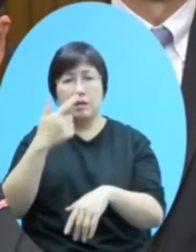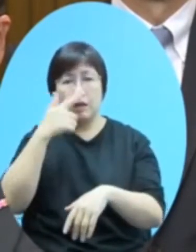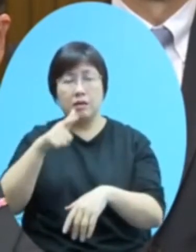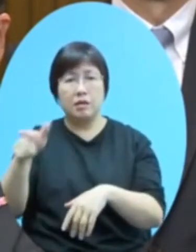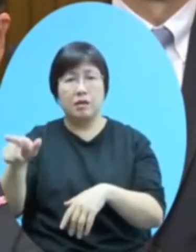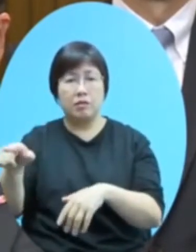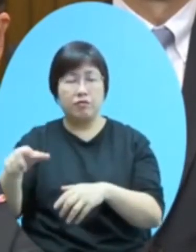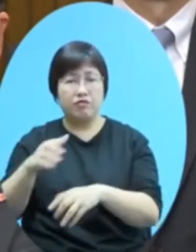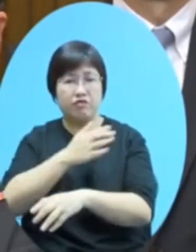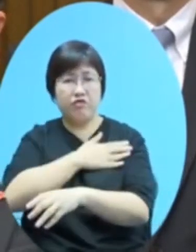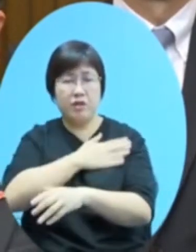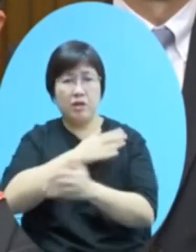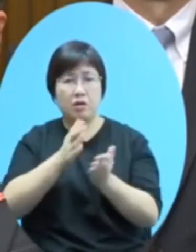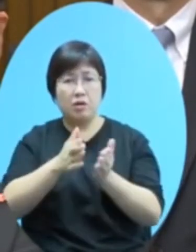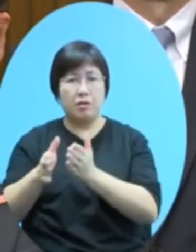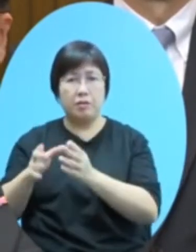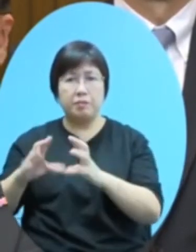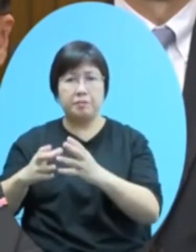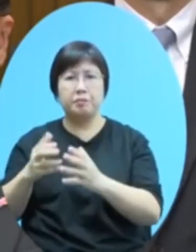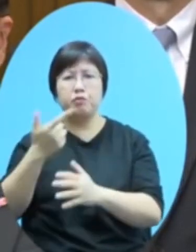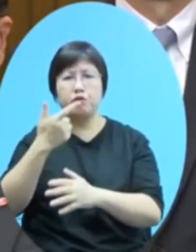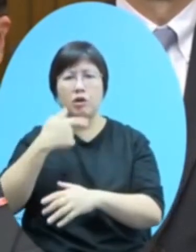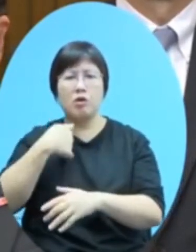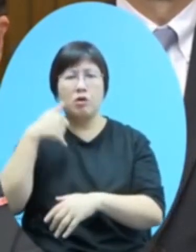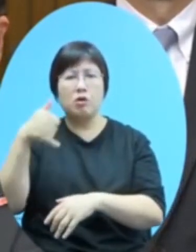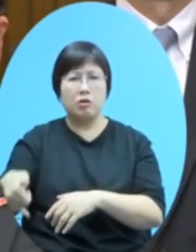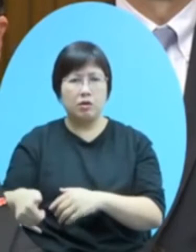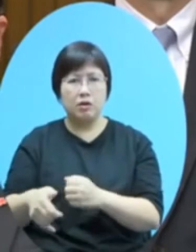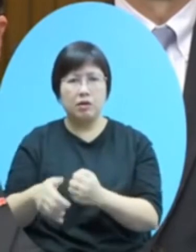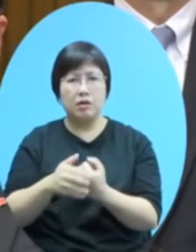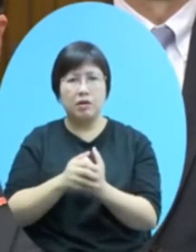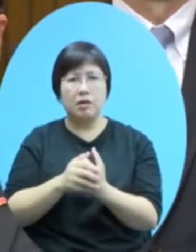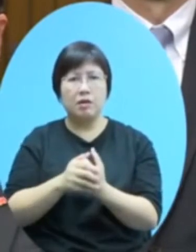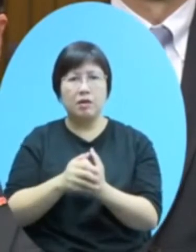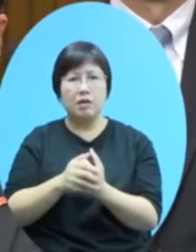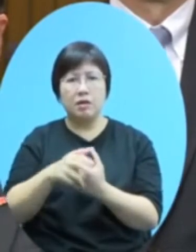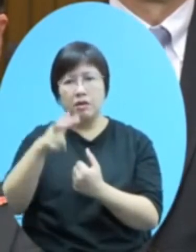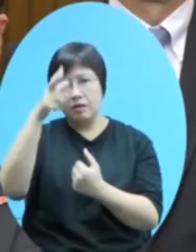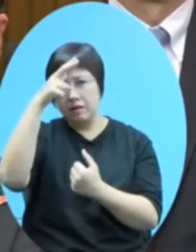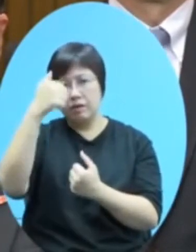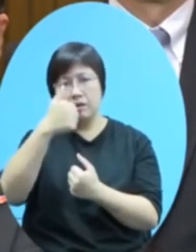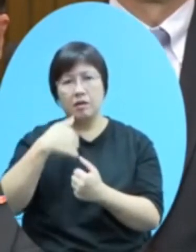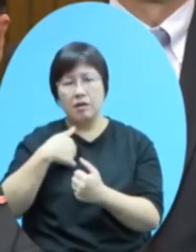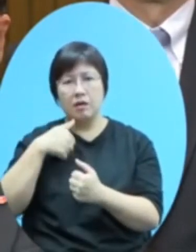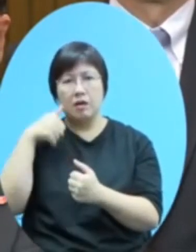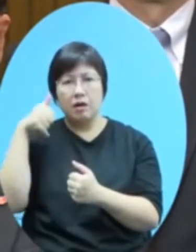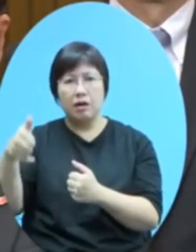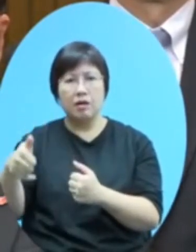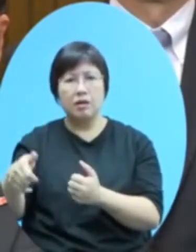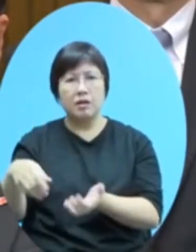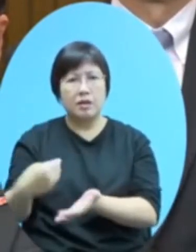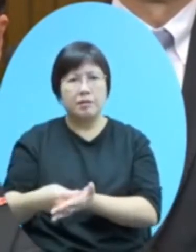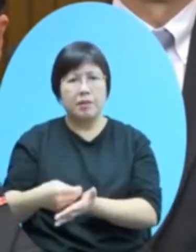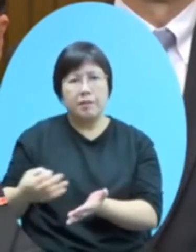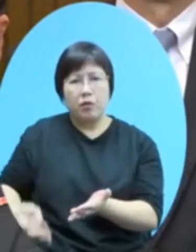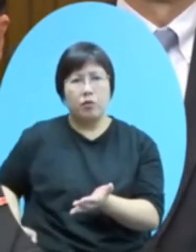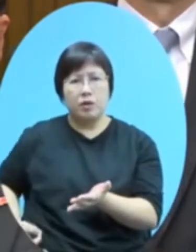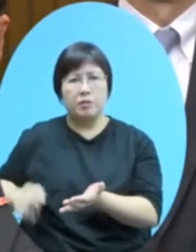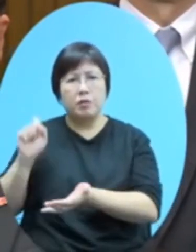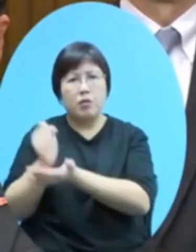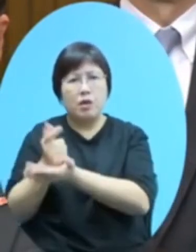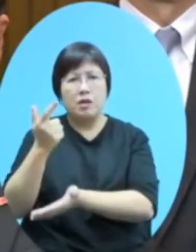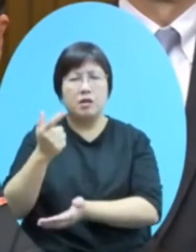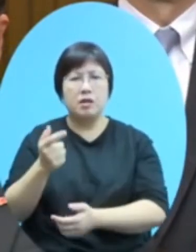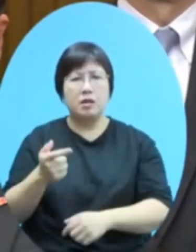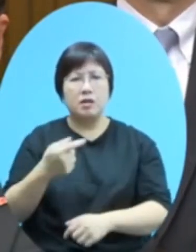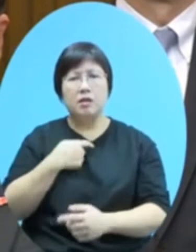的机构都不想我去，因为只要特首的出现，他们要买重保险，